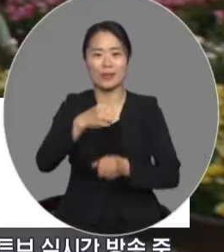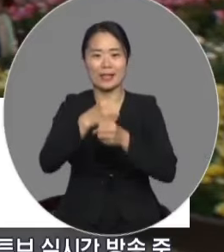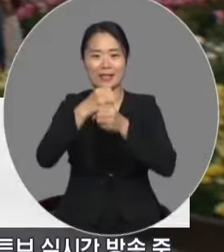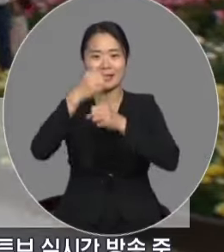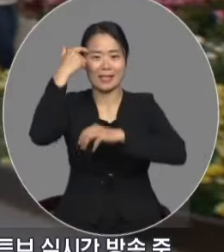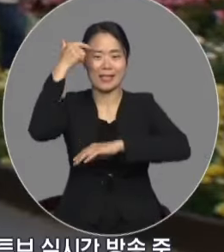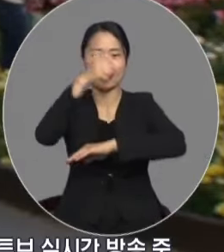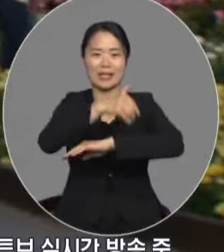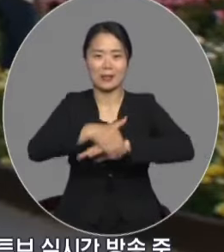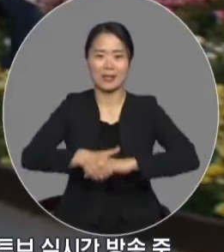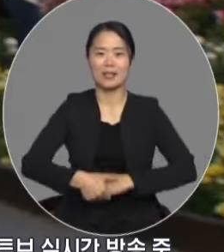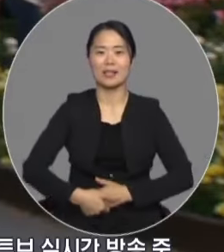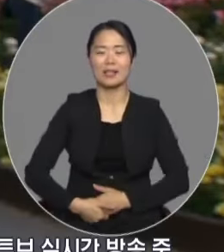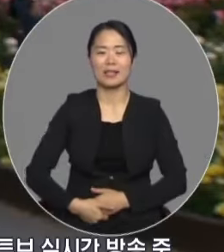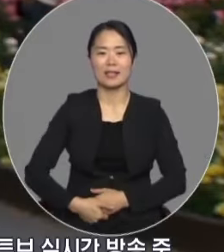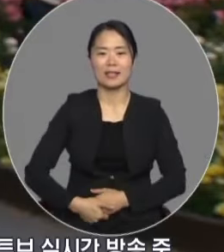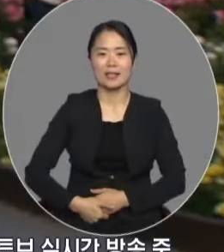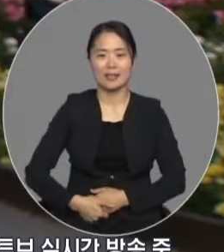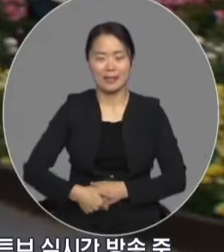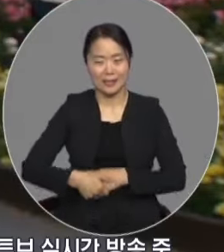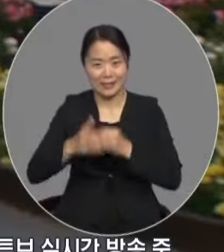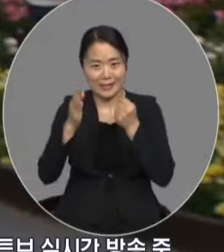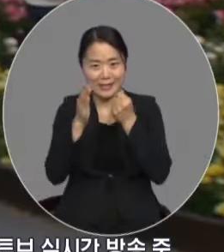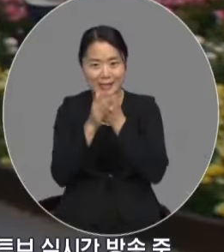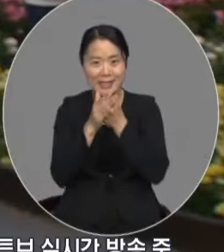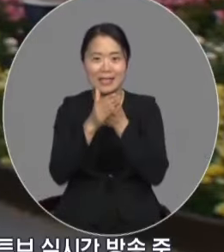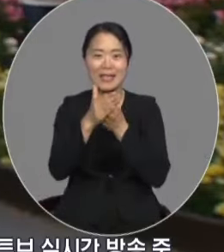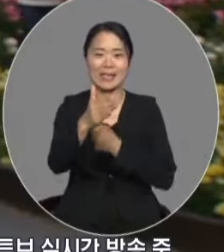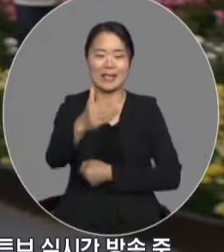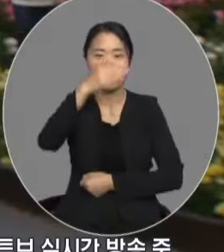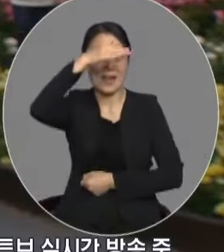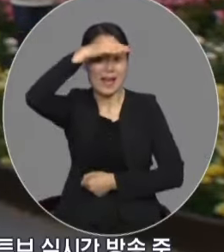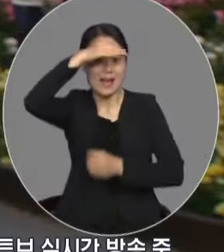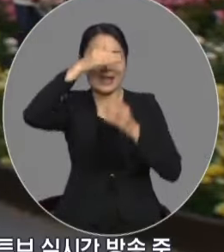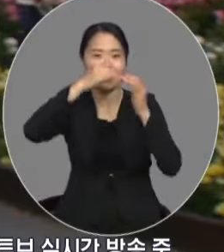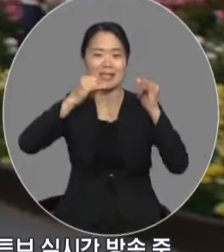생각을 갖고 있습니다. 그래서 관광의 새로운 또 이미지,